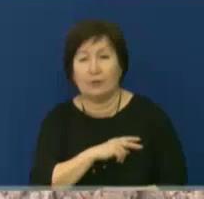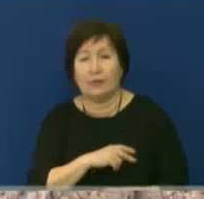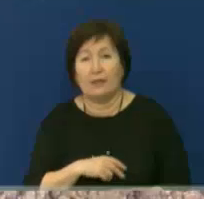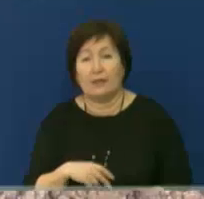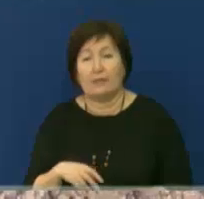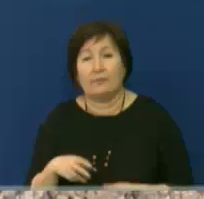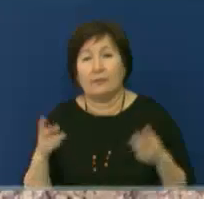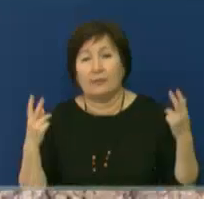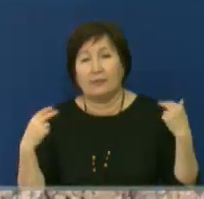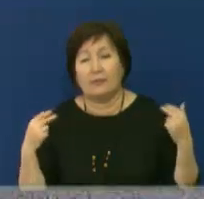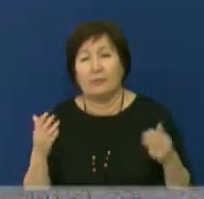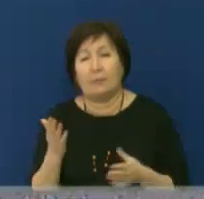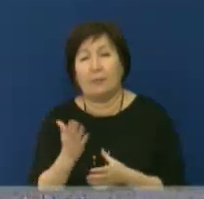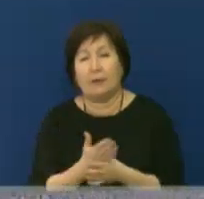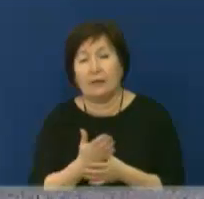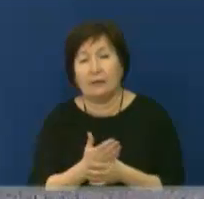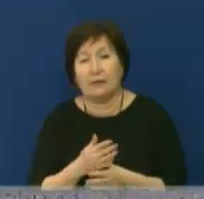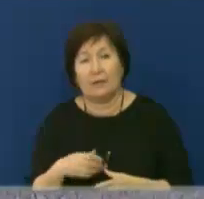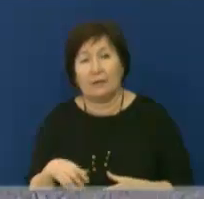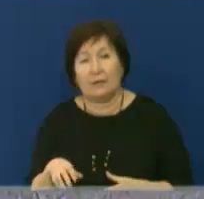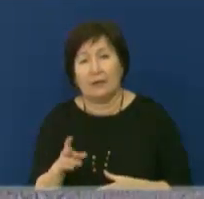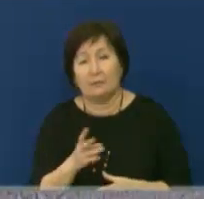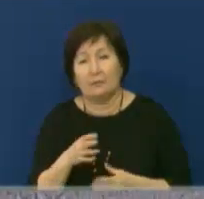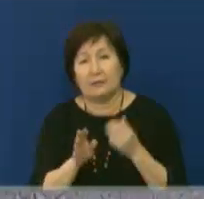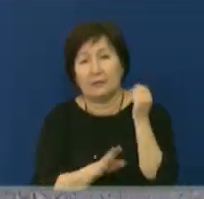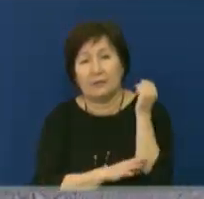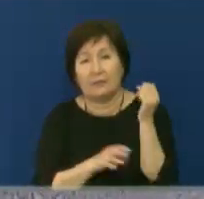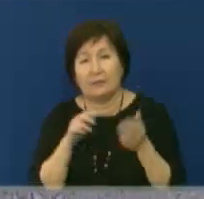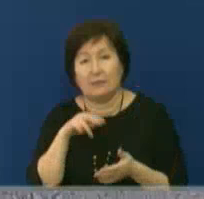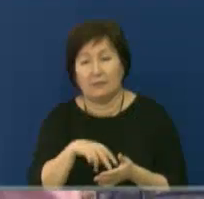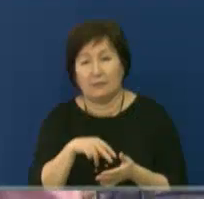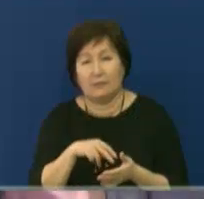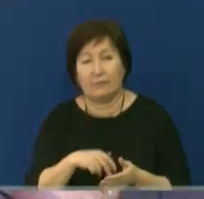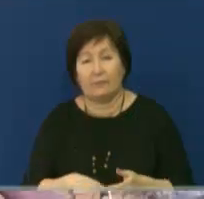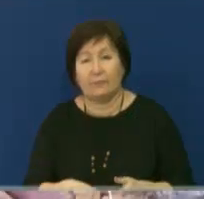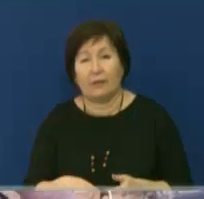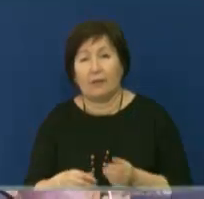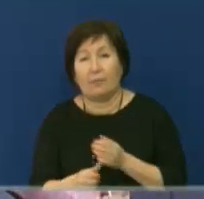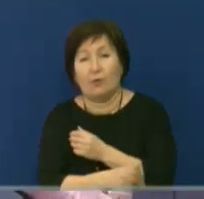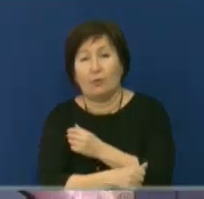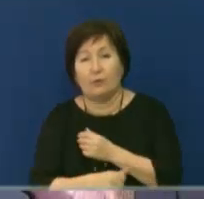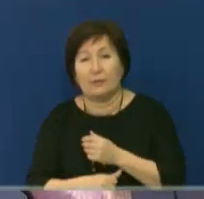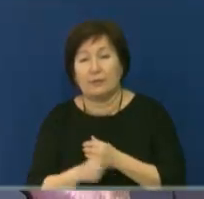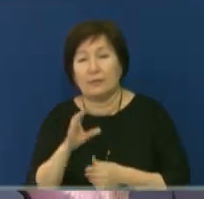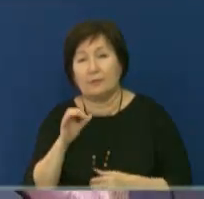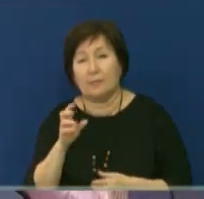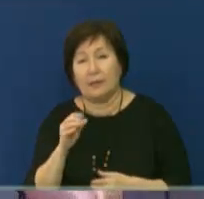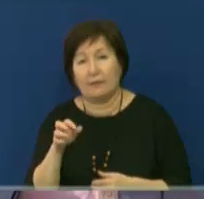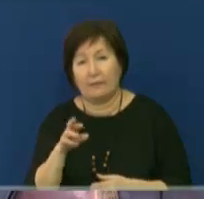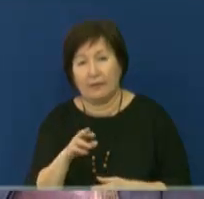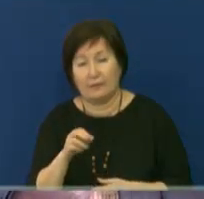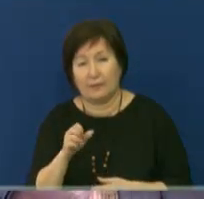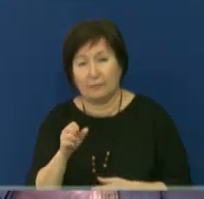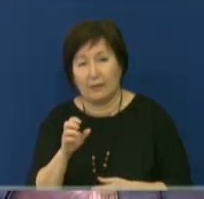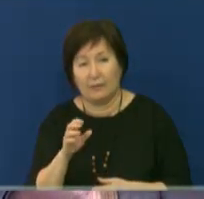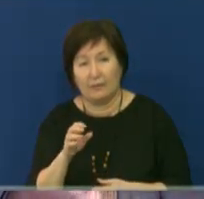әскери қызметшілері қатысты. Акция аясында мұнда 70 түп ағаш отырғызылды. По улице Сәтбаева.